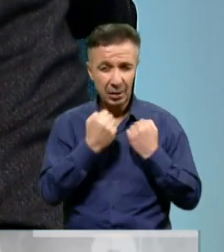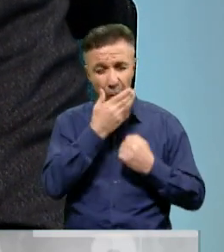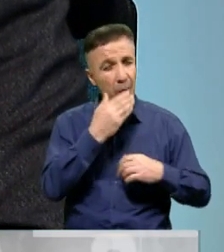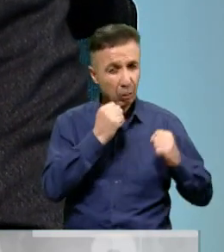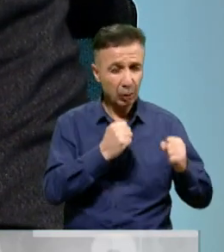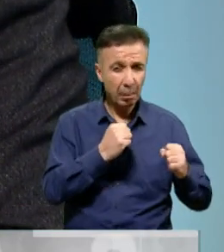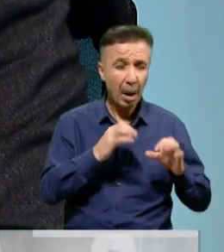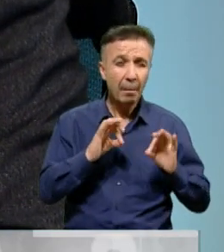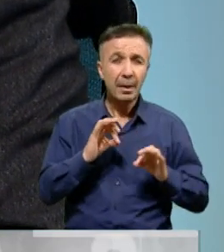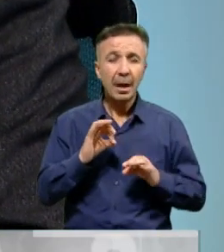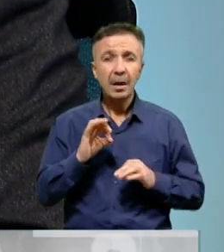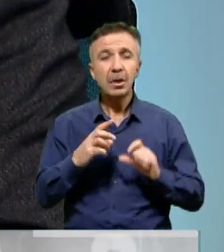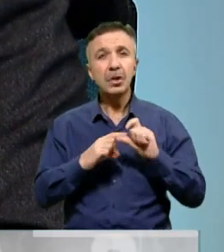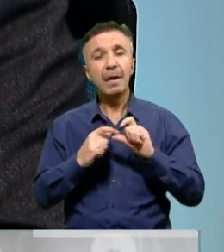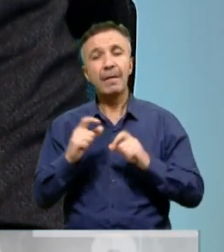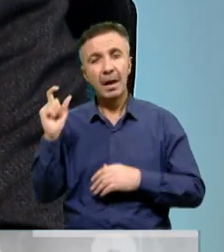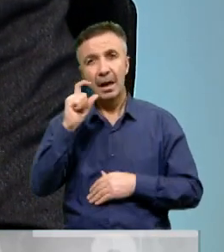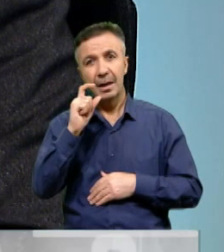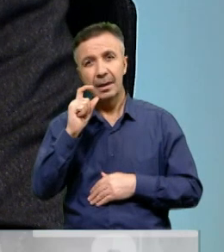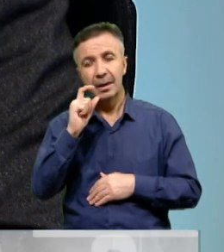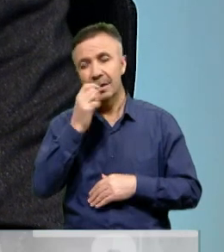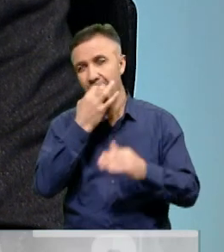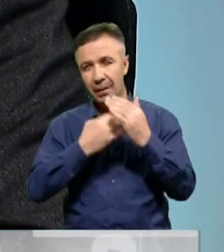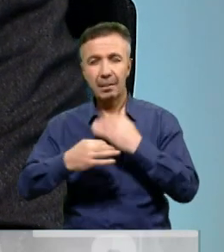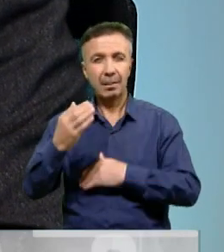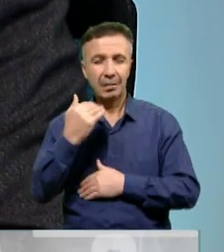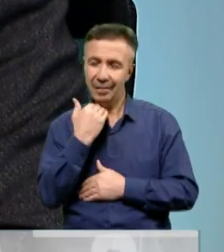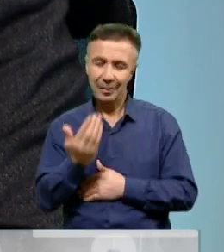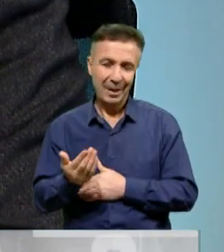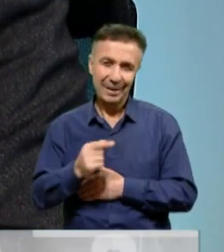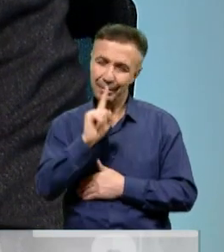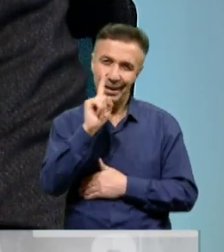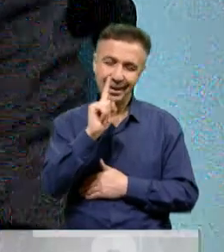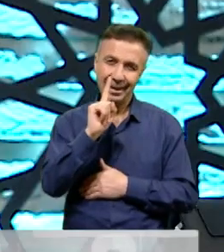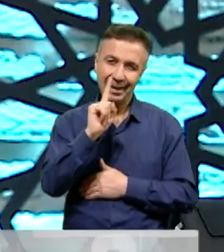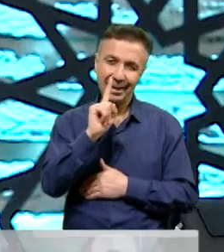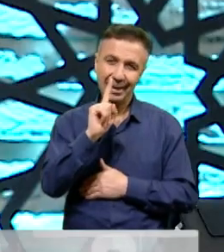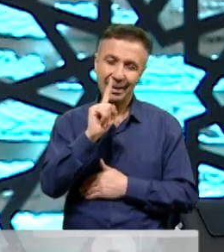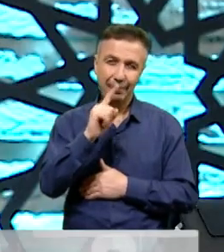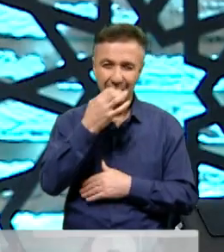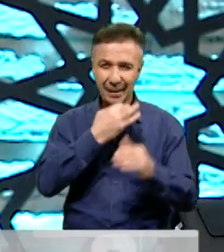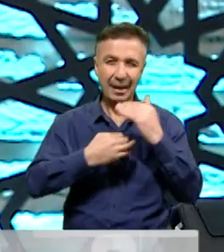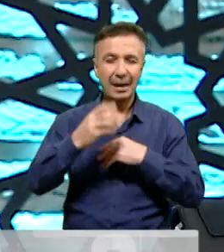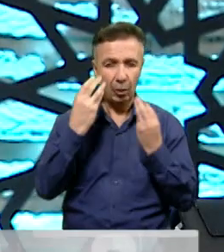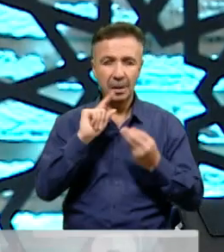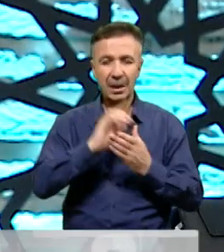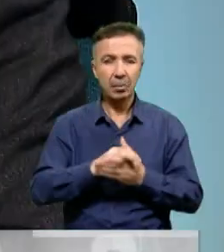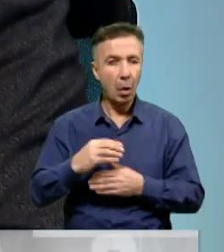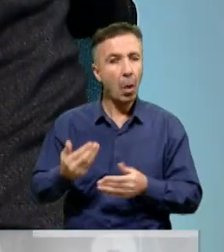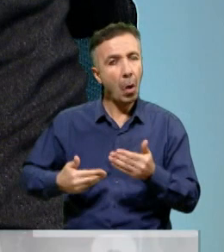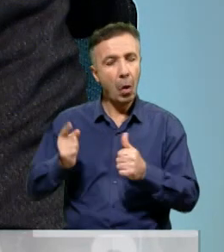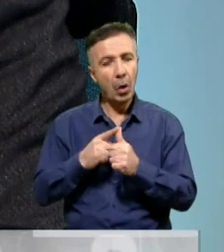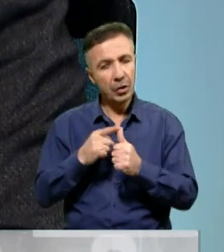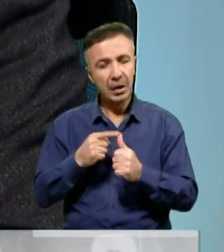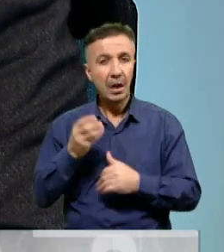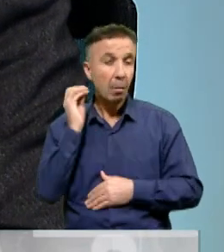nafile orucuna niyet edeyim. Bir ibadet iki farklı niyetle yapılmaz. Peki. Ama borcumuz varsa ilk önce borcumuzu yerine